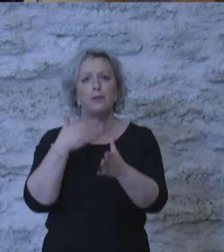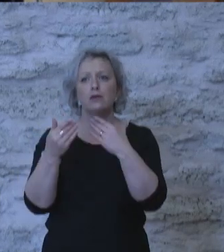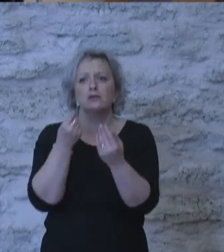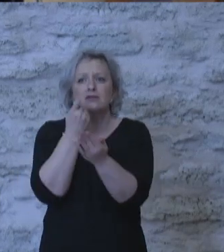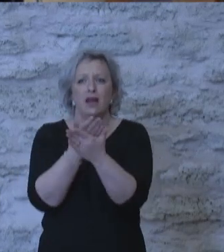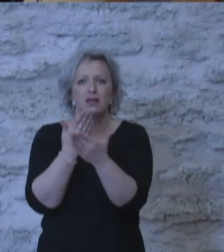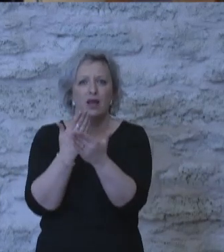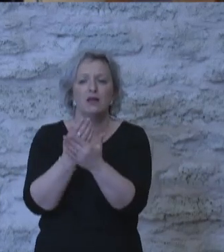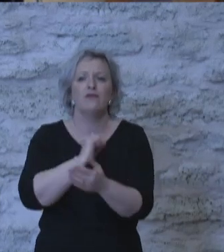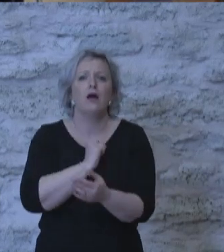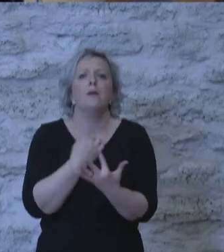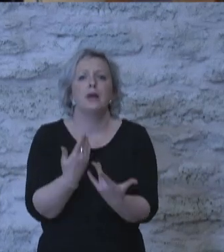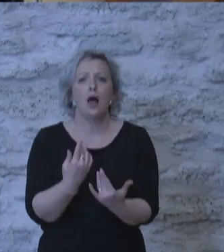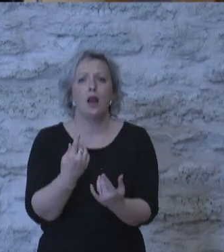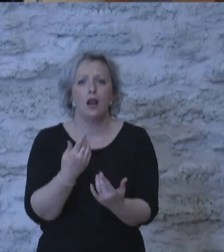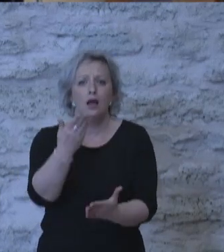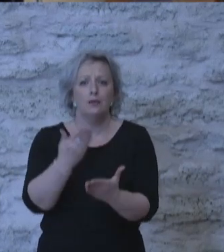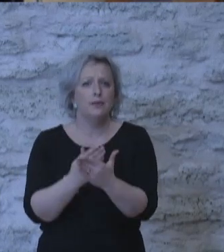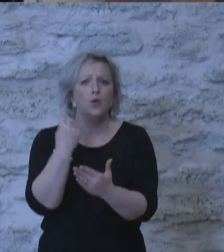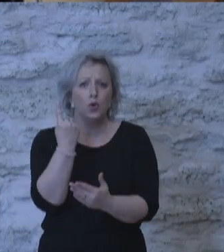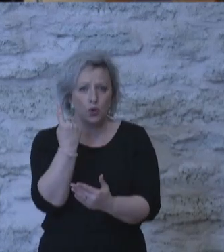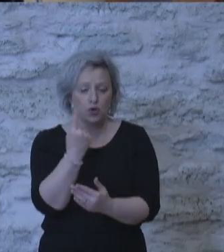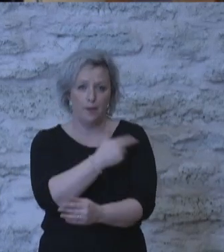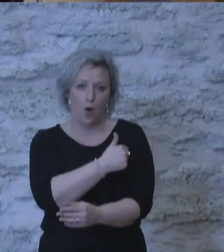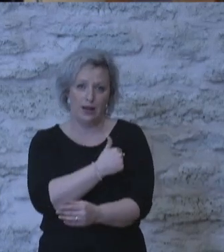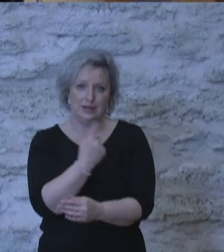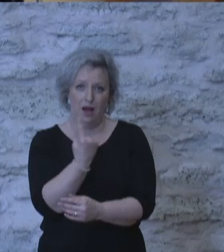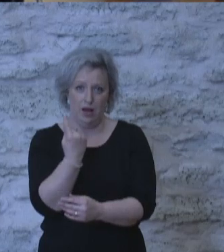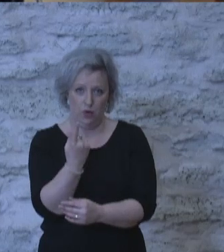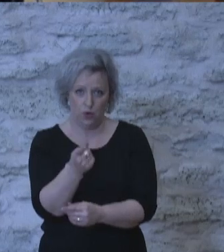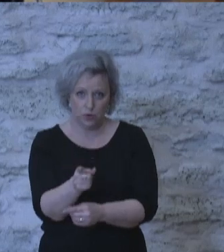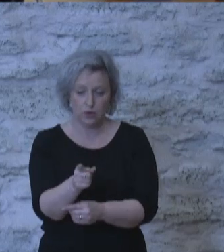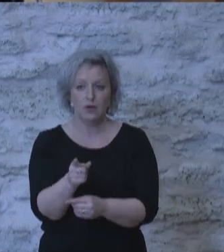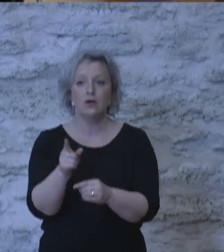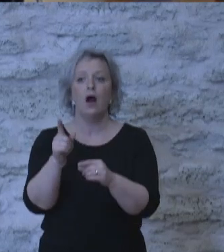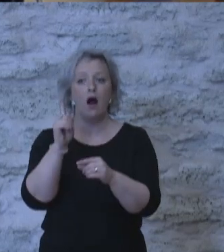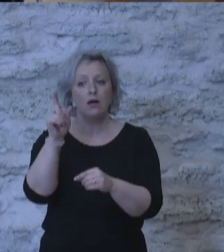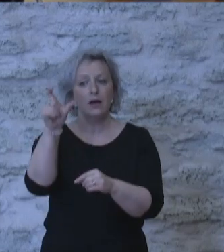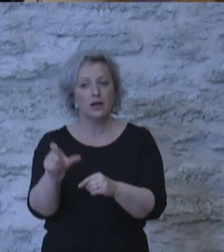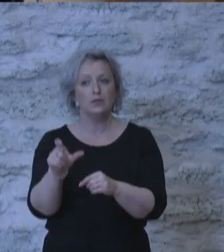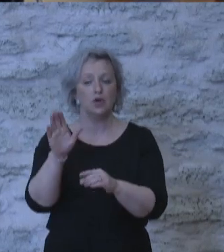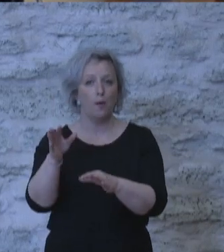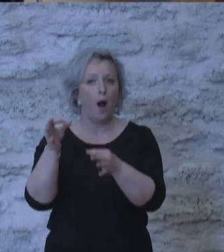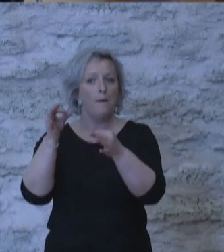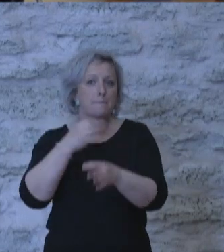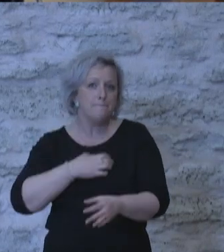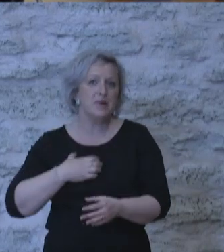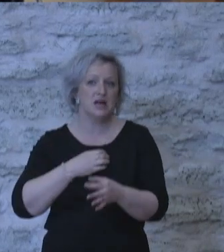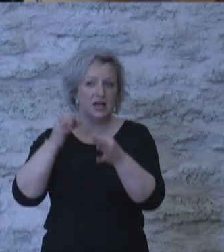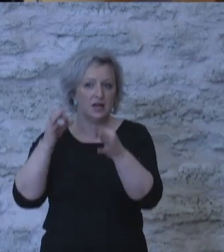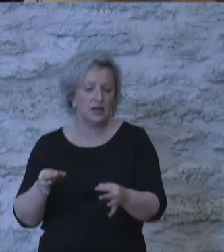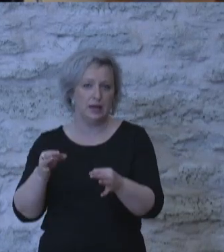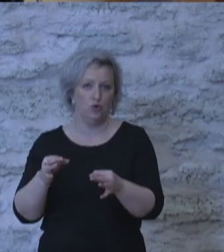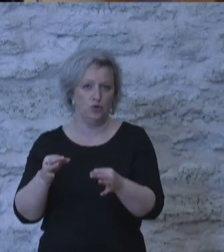suudetakse nimetada ainult ühte, mis puudutab politseid, mida on võimalik lahendada tegelikult inimese põhiõigust vähem riivaval moel.